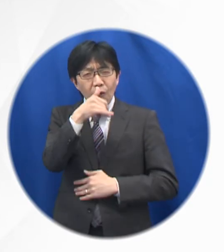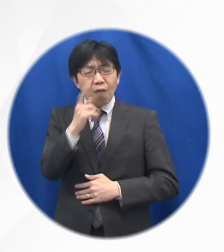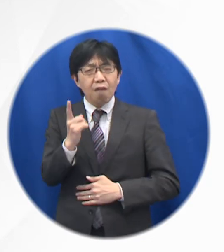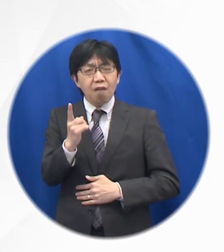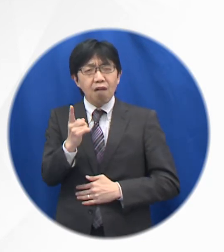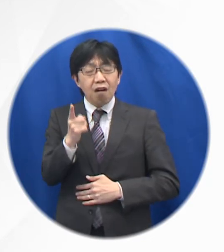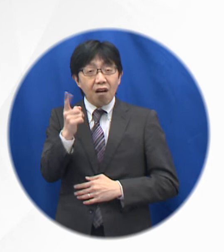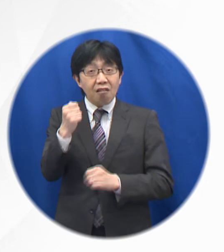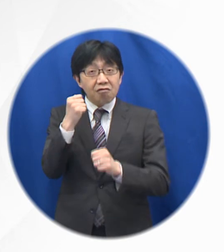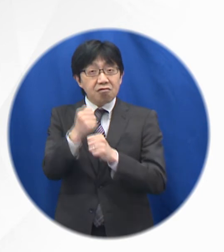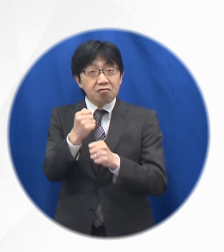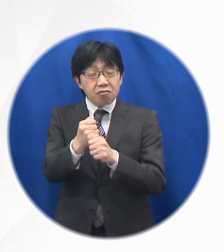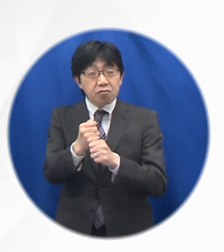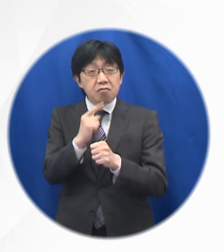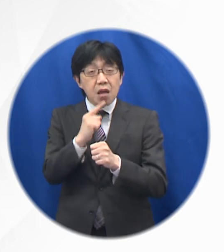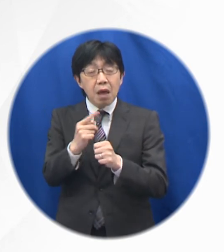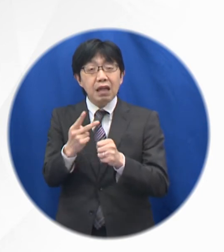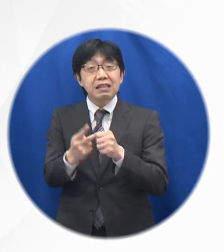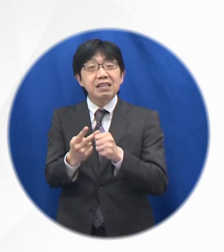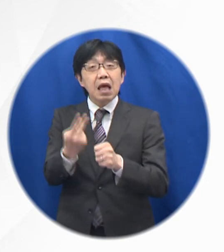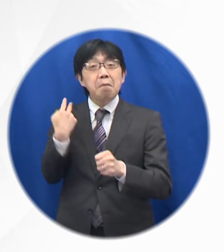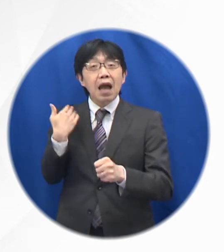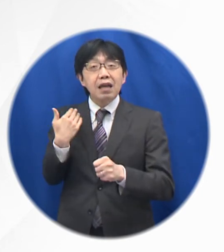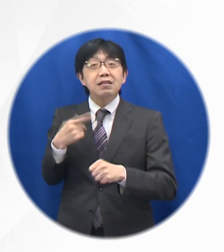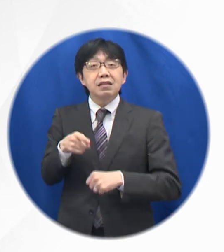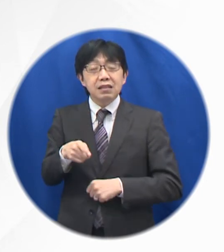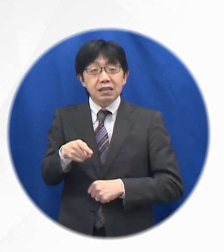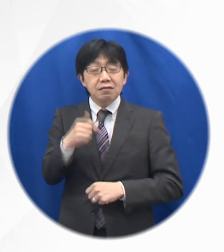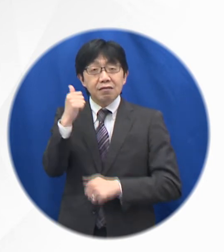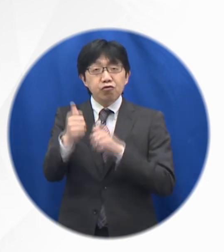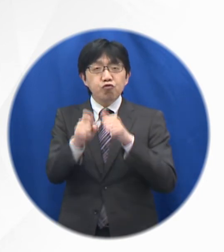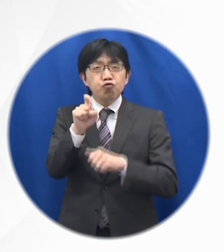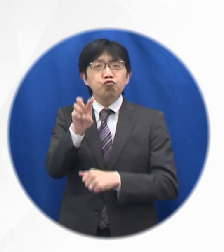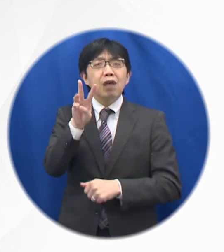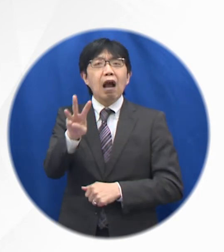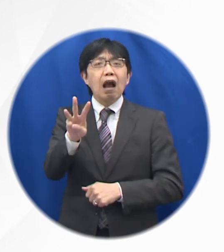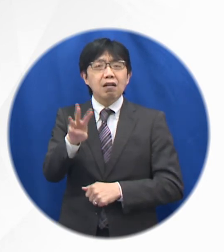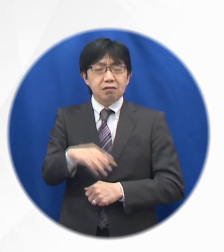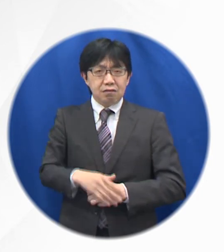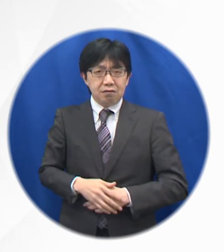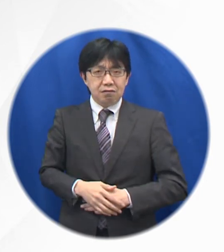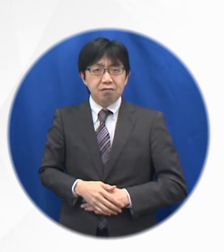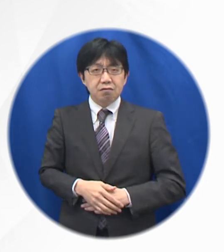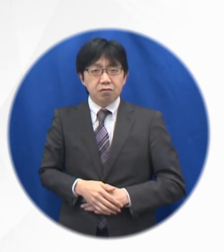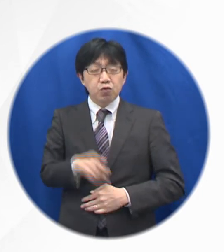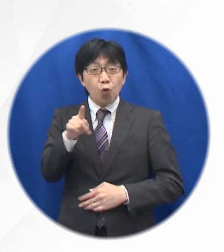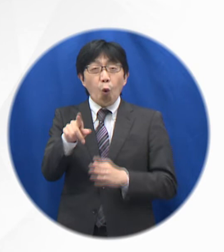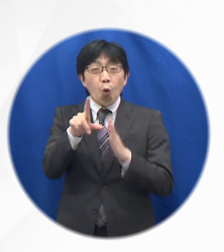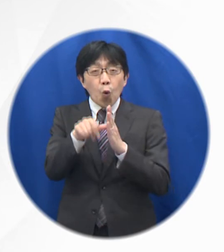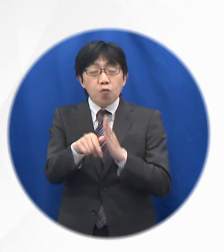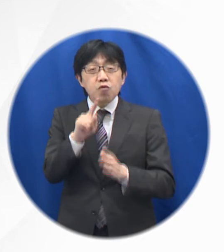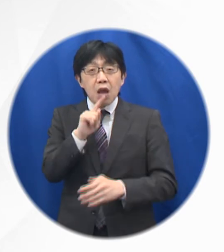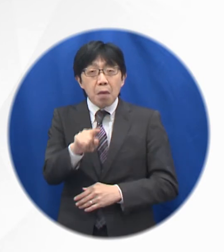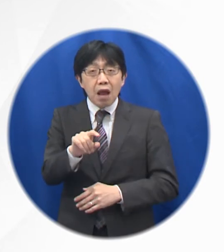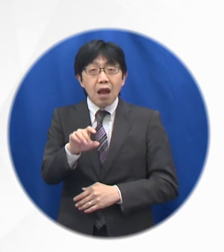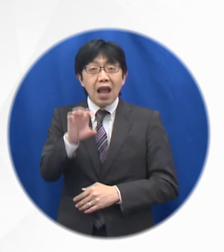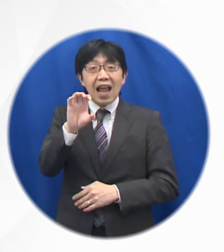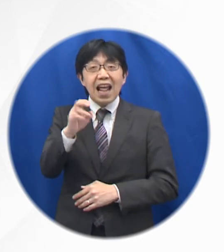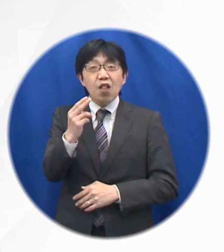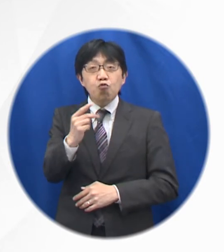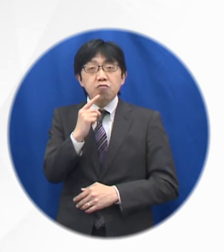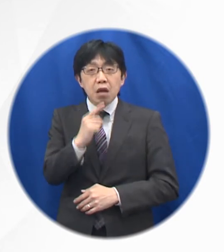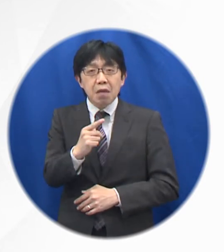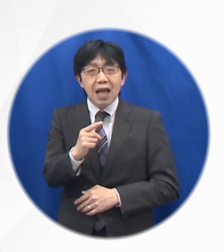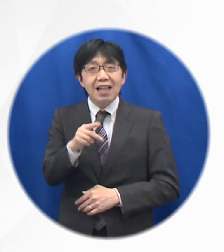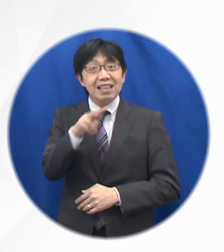この作品は2年前の第13回の作品なのですが、その年はネズミ年だったんです。